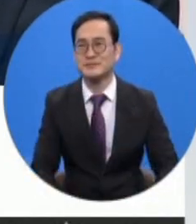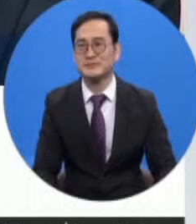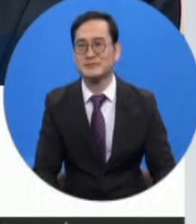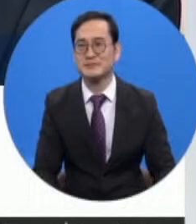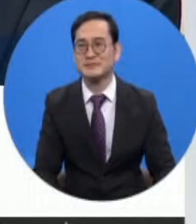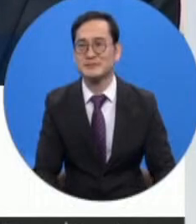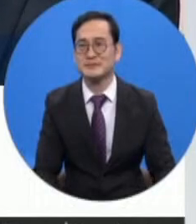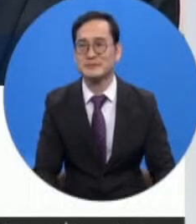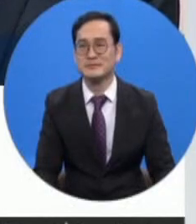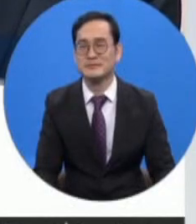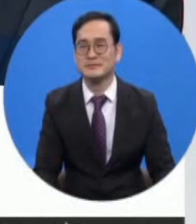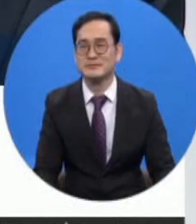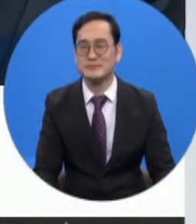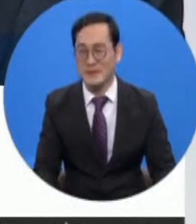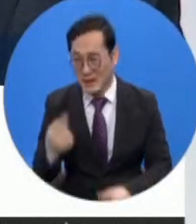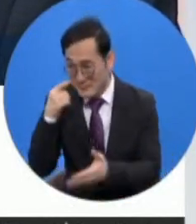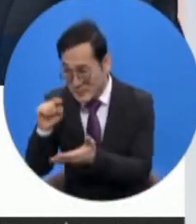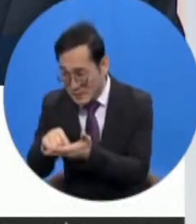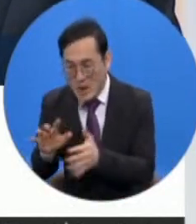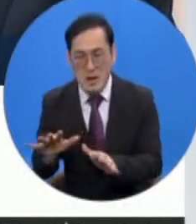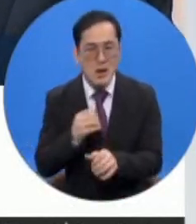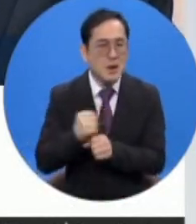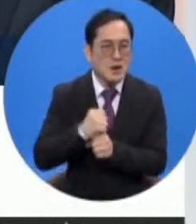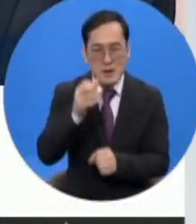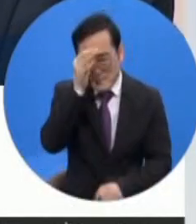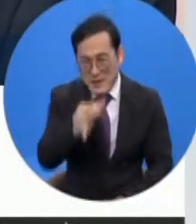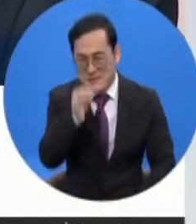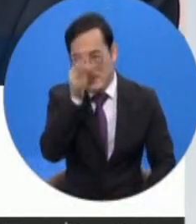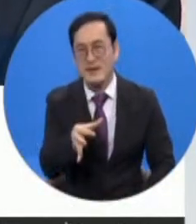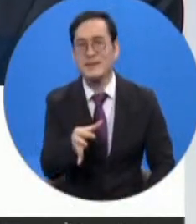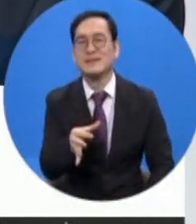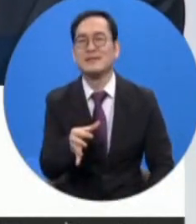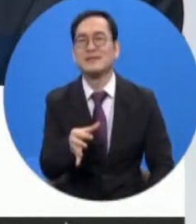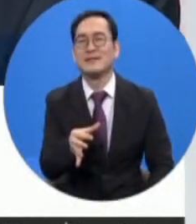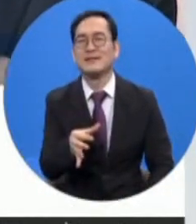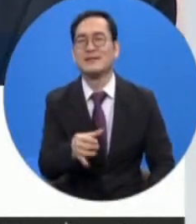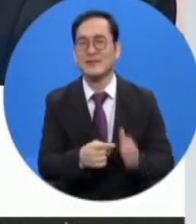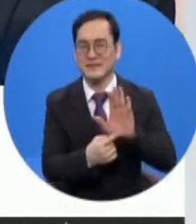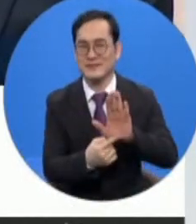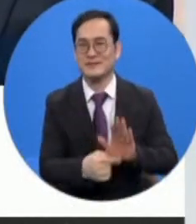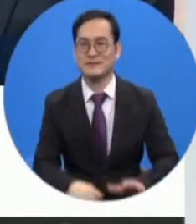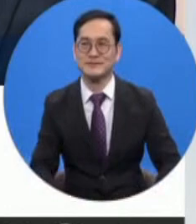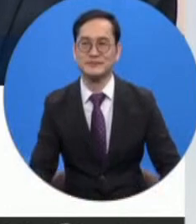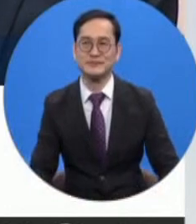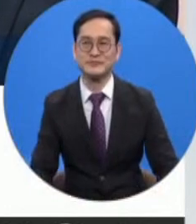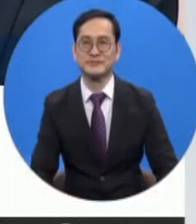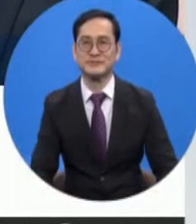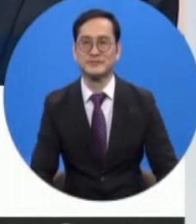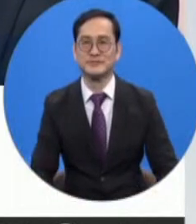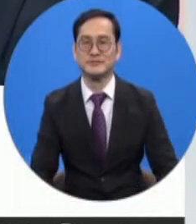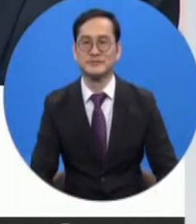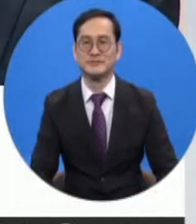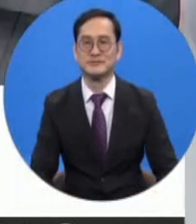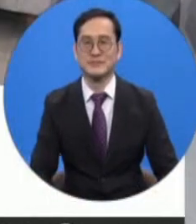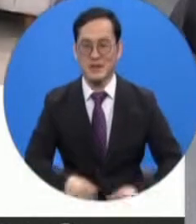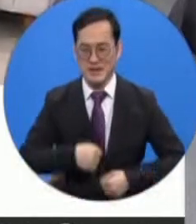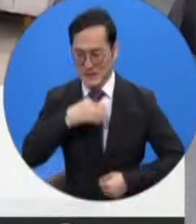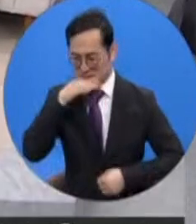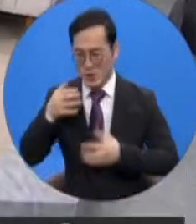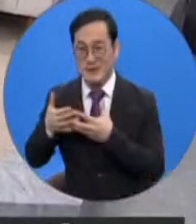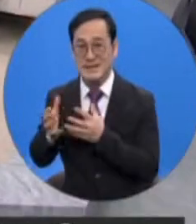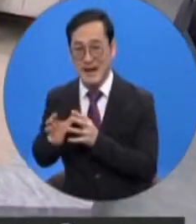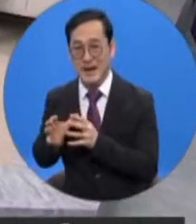굉장히 발빠르게 사과를 하고 또 여러 차례 어떻든 유감을 표명했던 게 아닌가 싶습니다. 정의당도 비판의 입장을